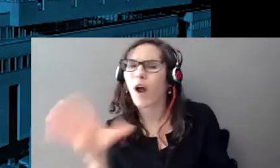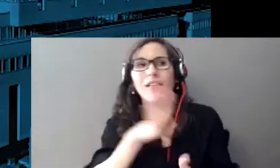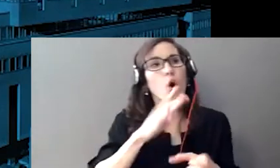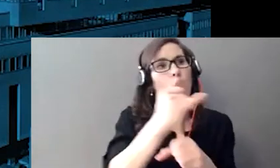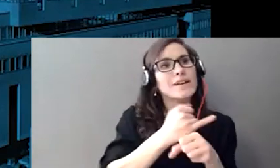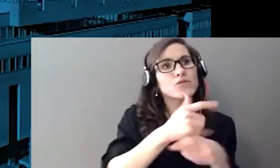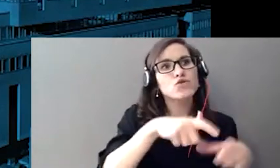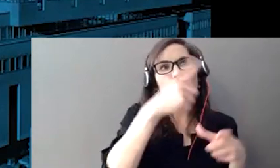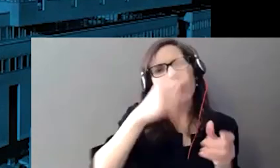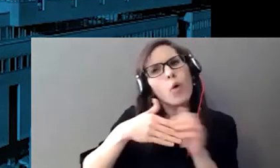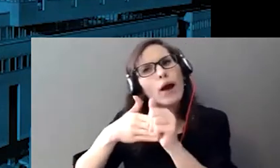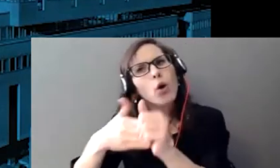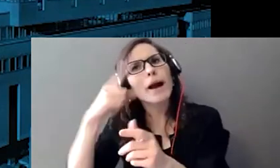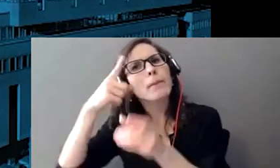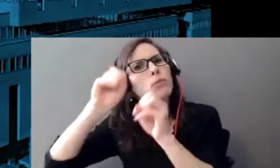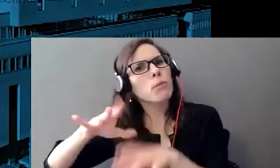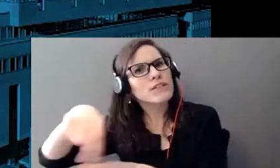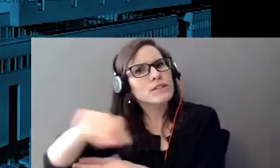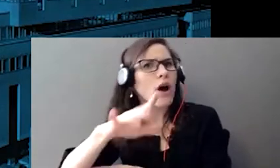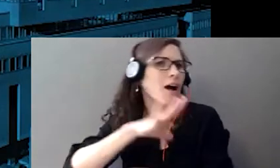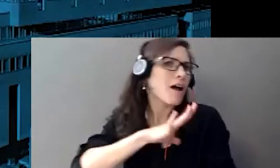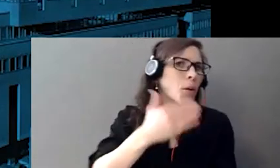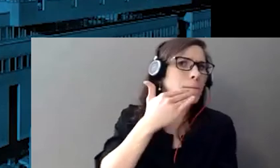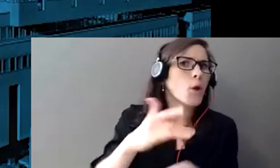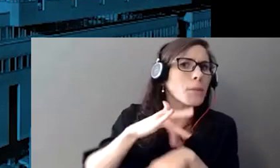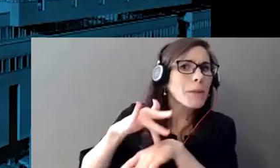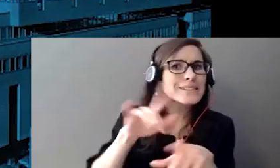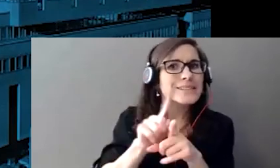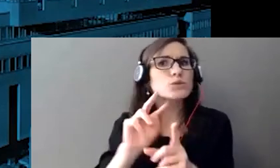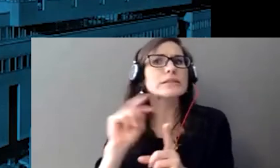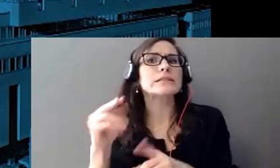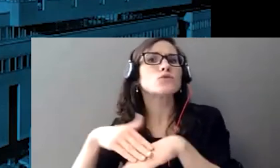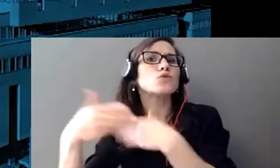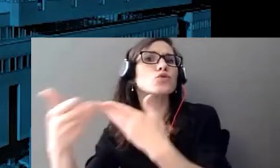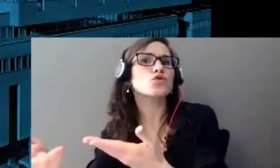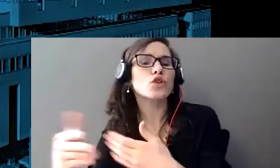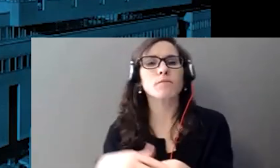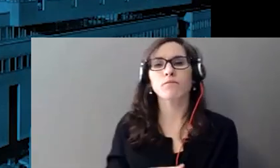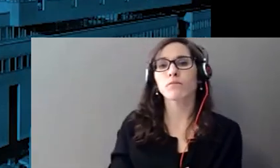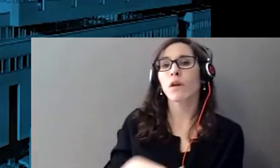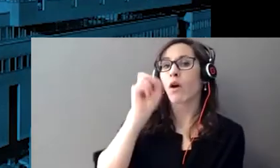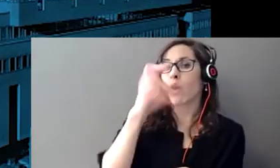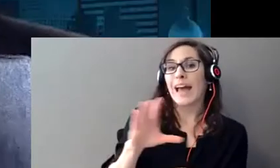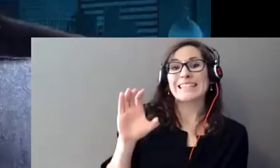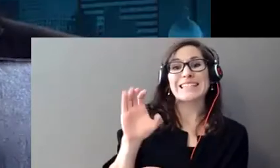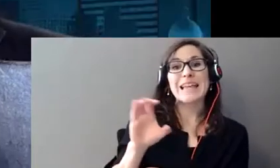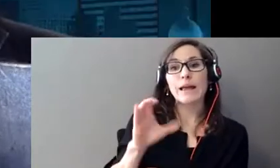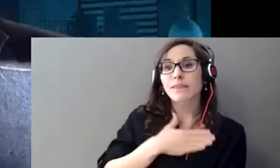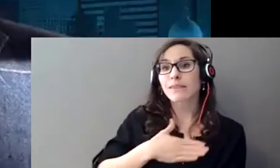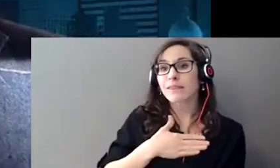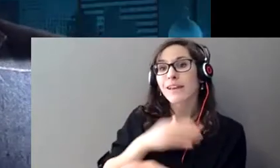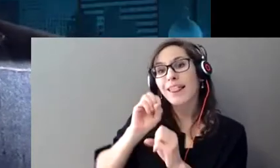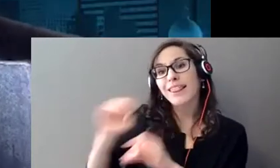professoral y a-t-il de bonnes pratiques de ce côté également Céline je vous laisse le mot de la fin pour répondre à ces questions